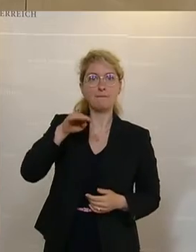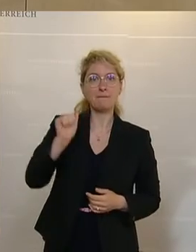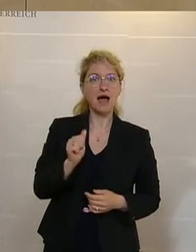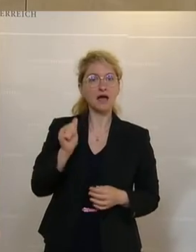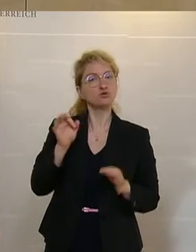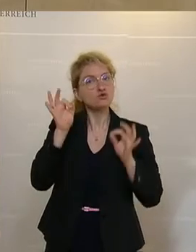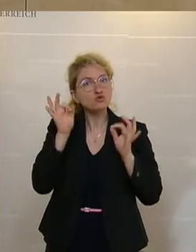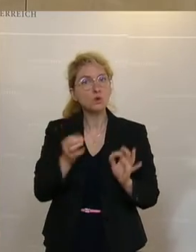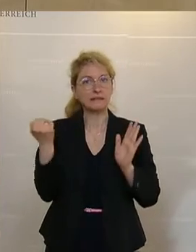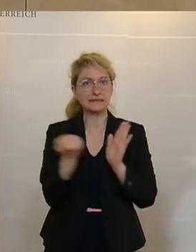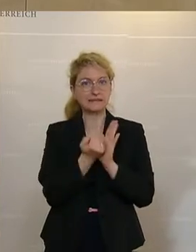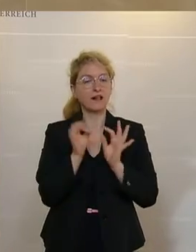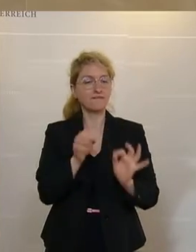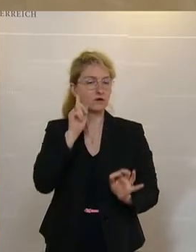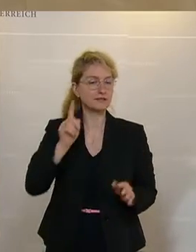Tierwohl weiterzuentwickeln.